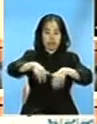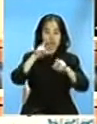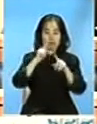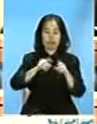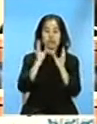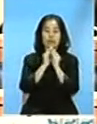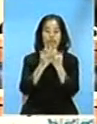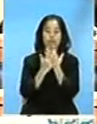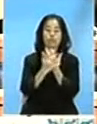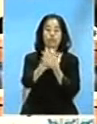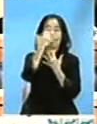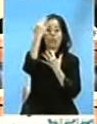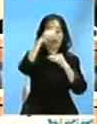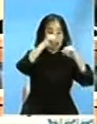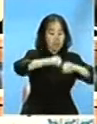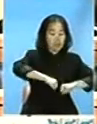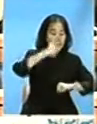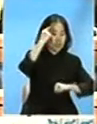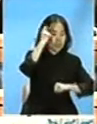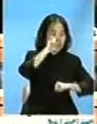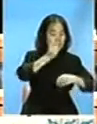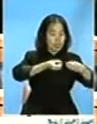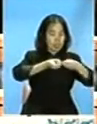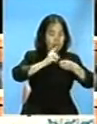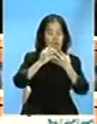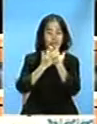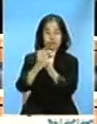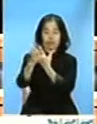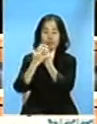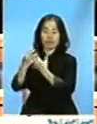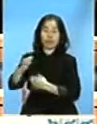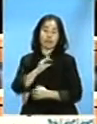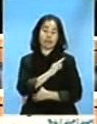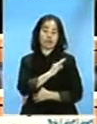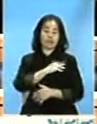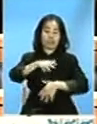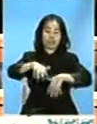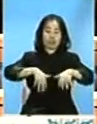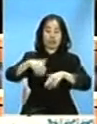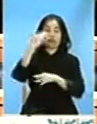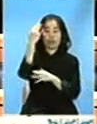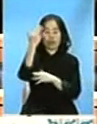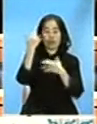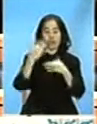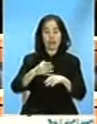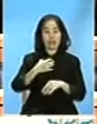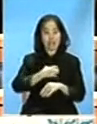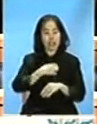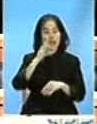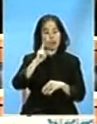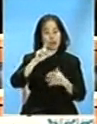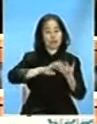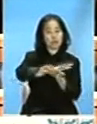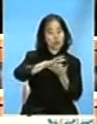ครับประชามติว่าฝ่ายไหนจะดีกว่าจะมีการผสมหรือจะมีการเลือกตั้งอย่าง